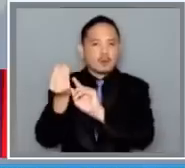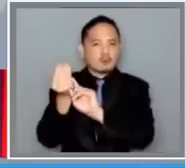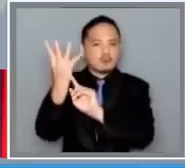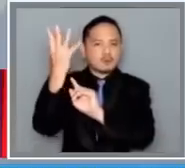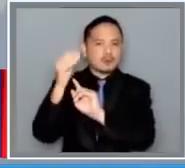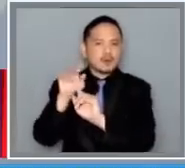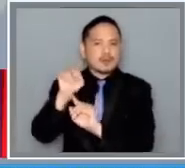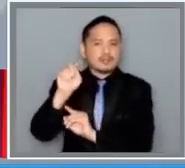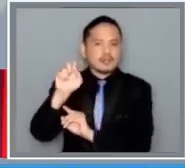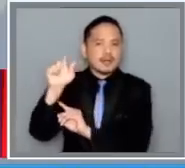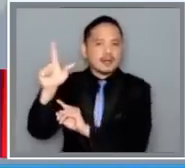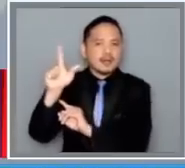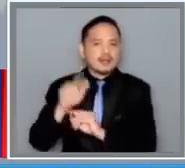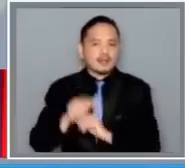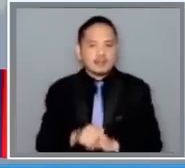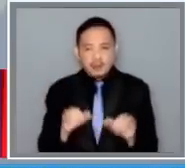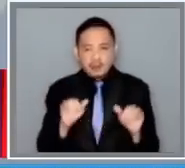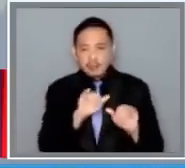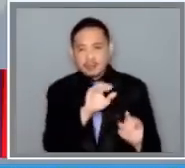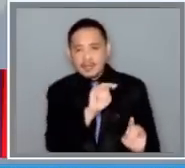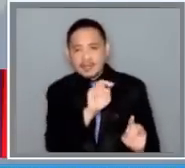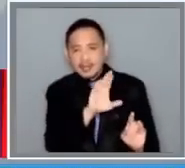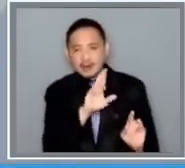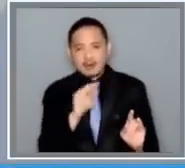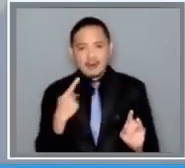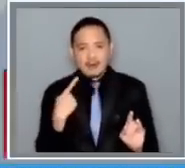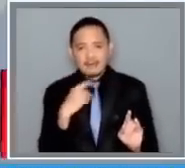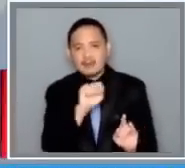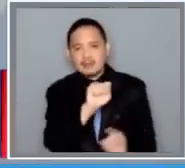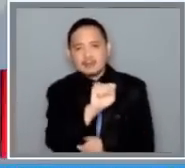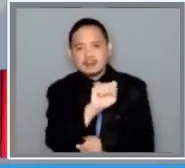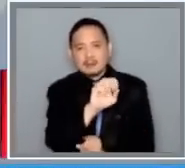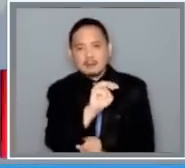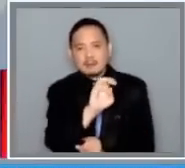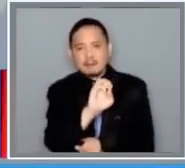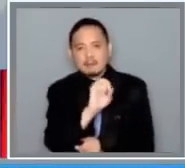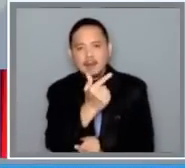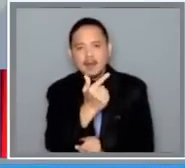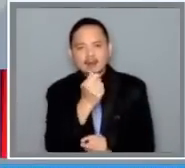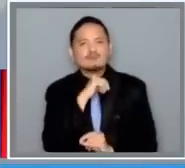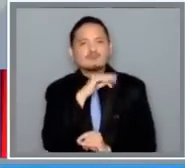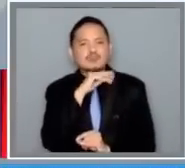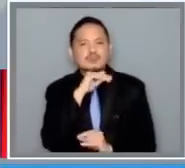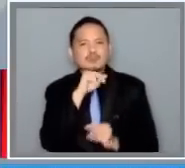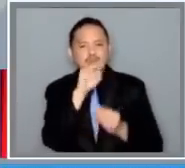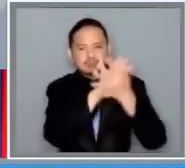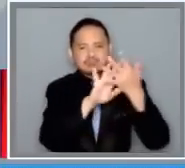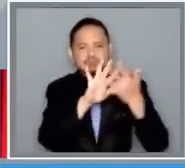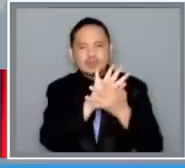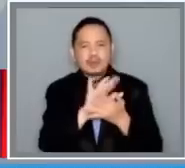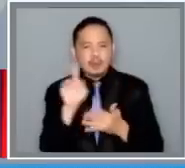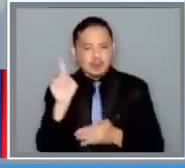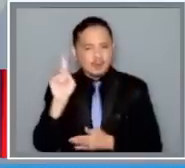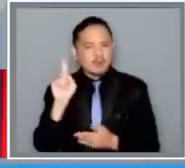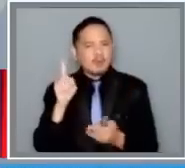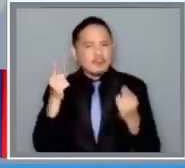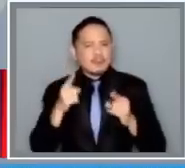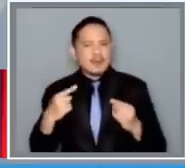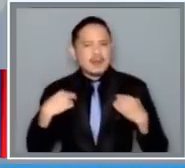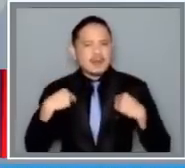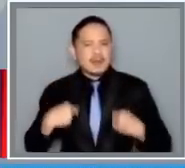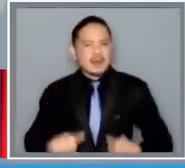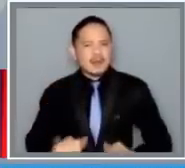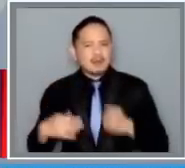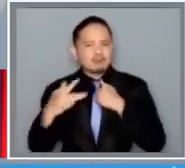atin, smug naman, 'di ba, sa NCR. So anong effect nito pagka ikaw ay nakalanghap una ng VAG, no? Sa kalusugan po natin, sa